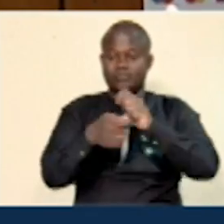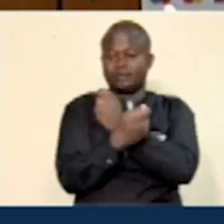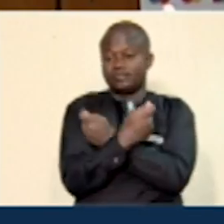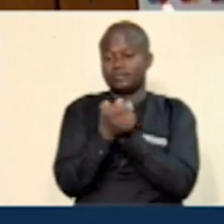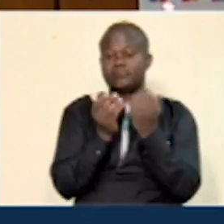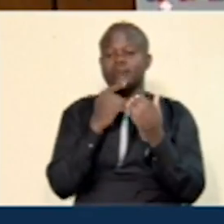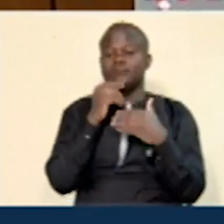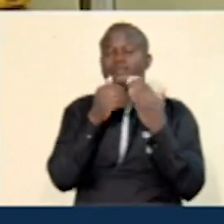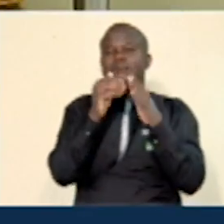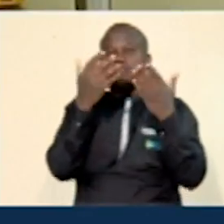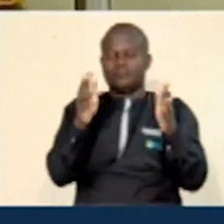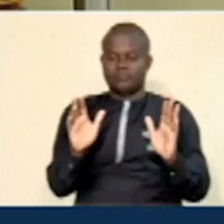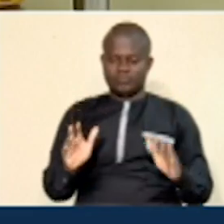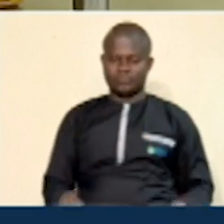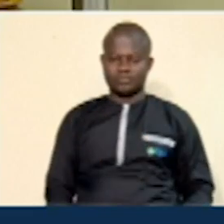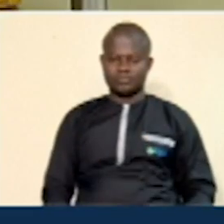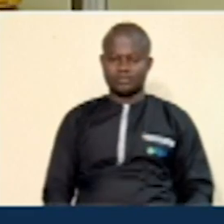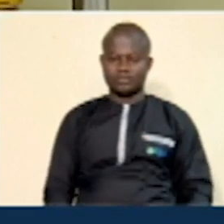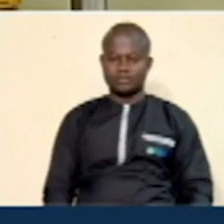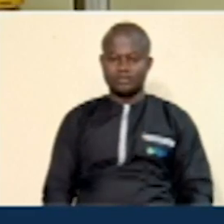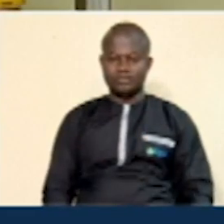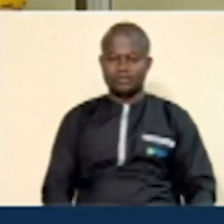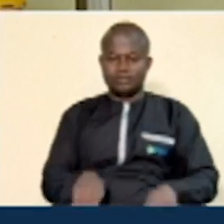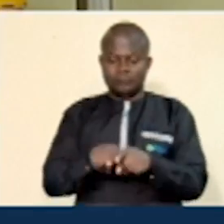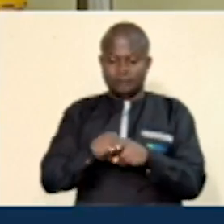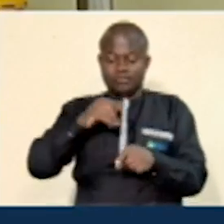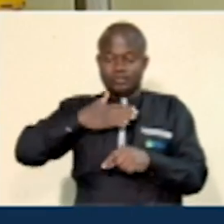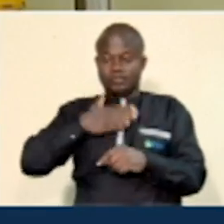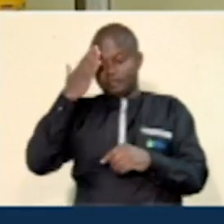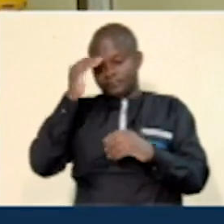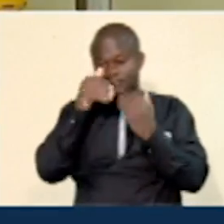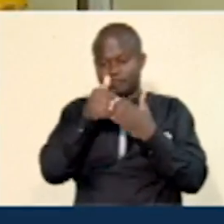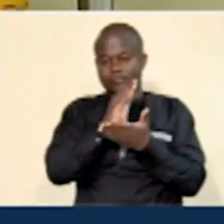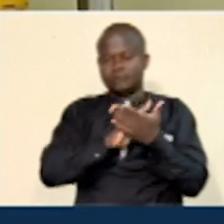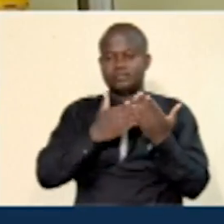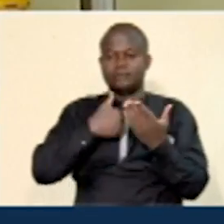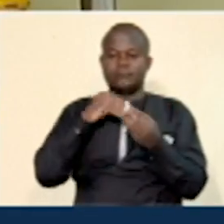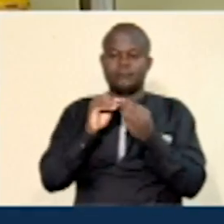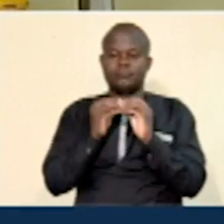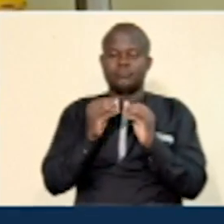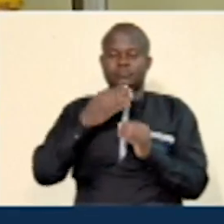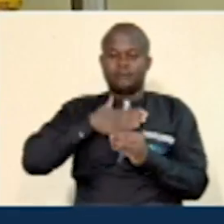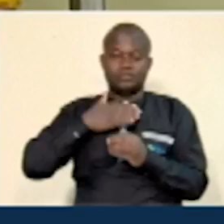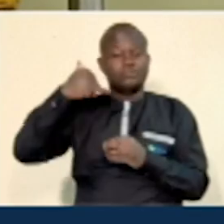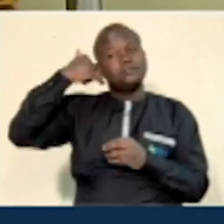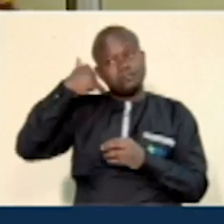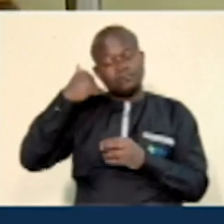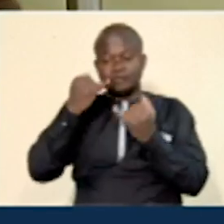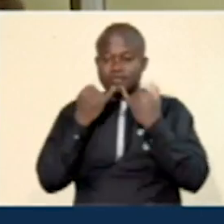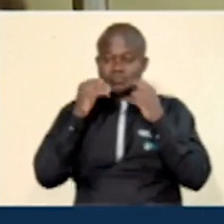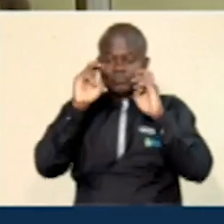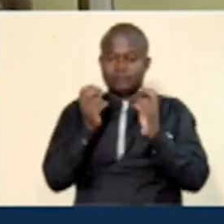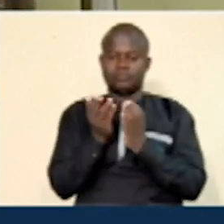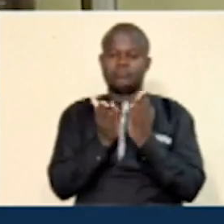serivisi ngo uvuge ngo narekeyeho. Nkanjye kubera ko bamwe bafite nimero zanjye barampamagara bakambwira bati